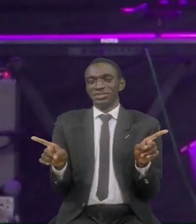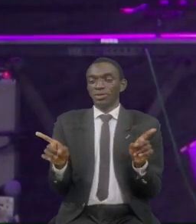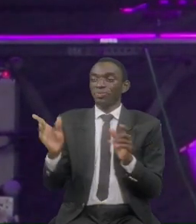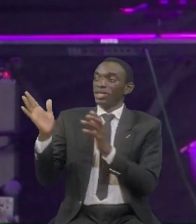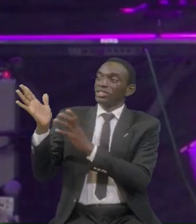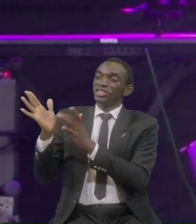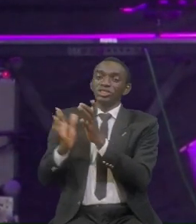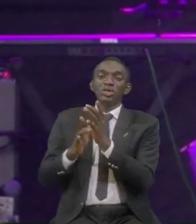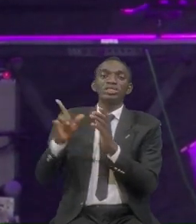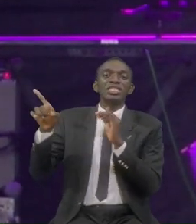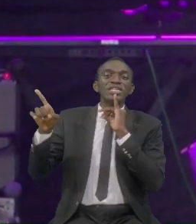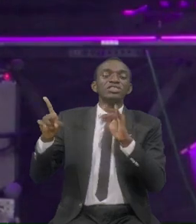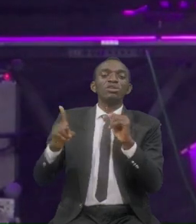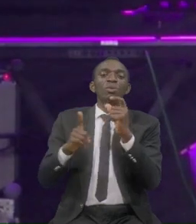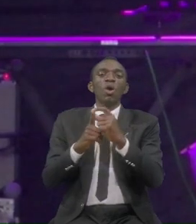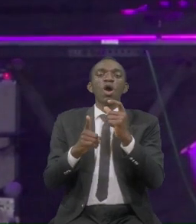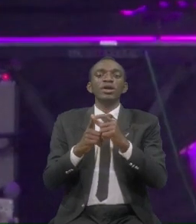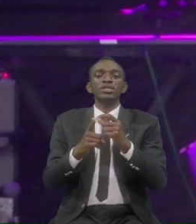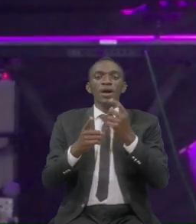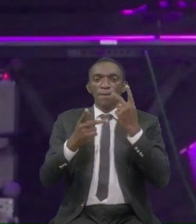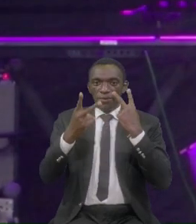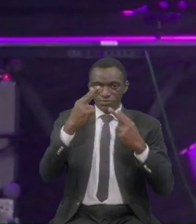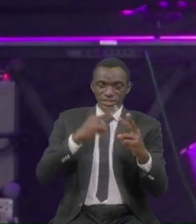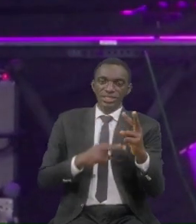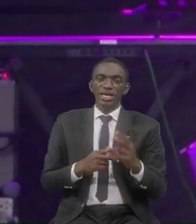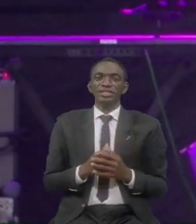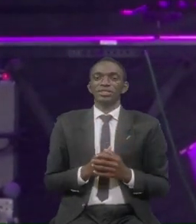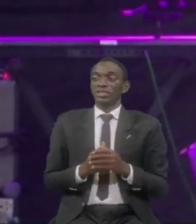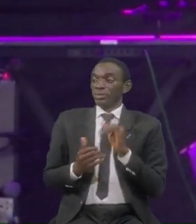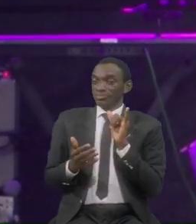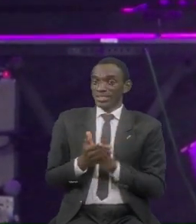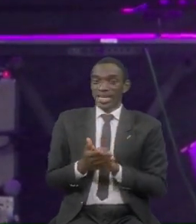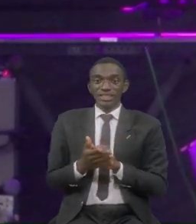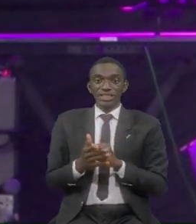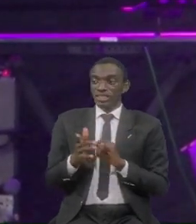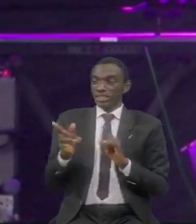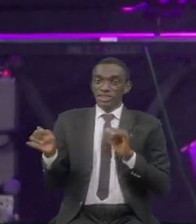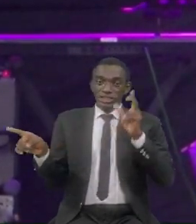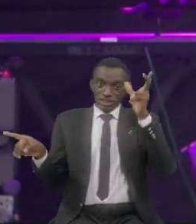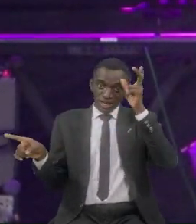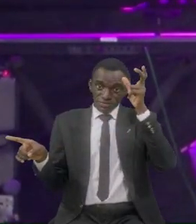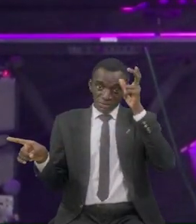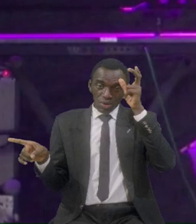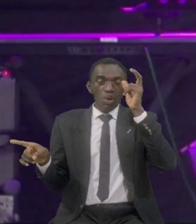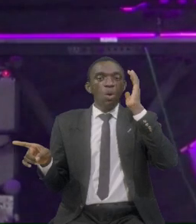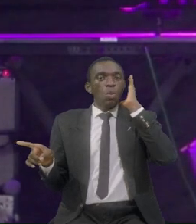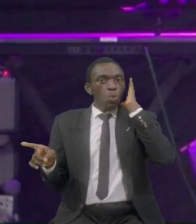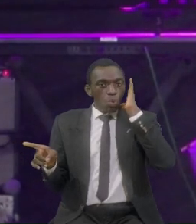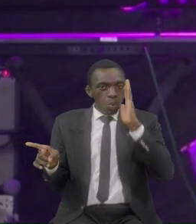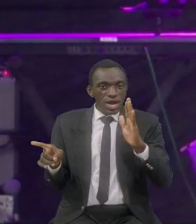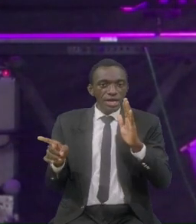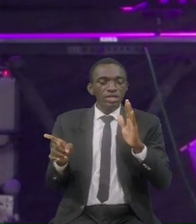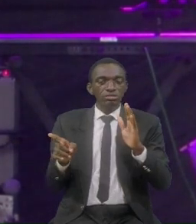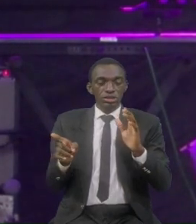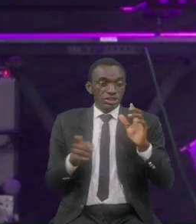prophesied, ang kalibutan ng propesya, that serpent, that devil will bruise his heel. Ingon